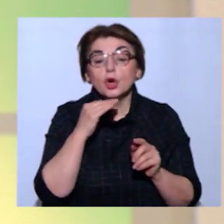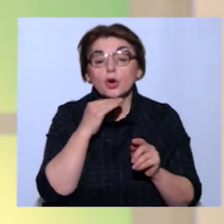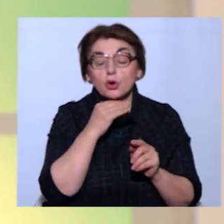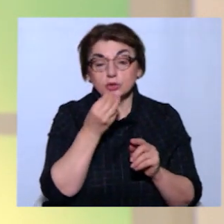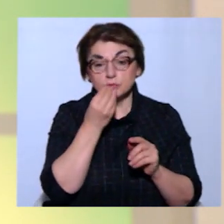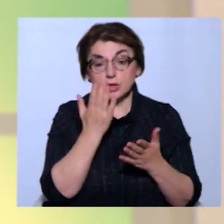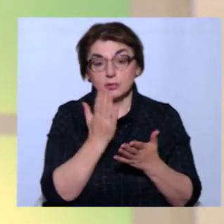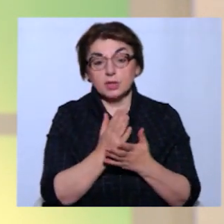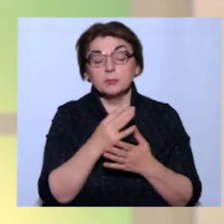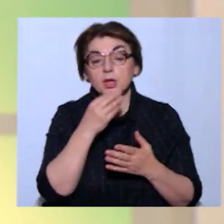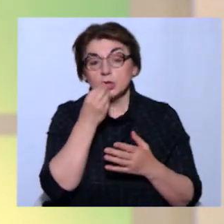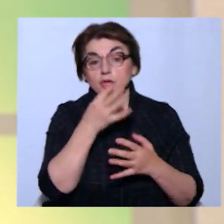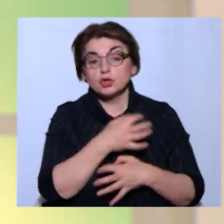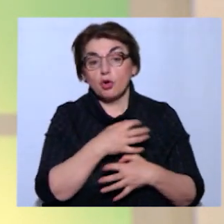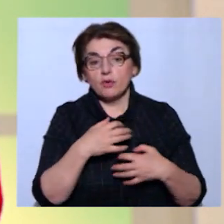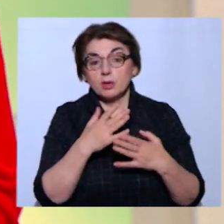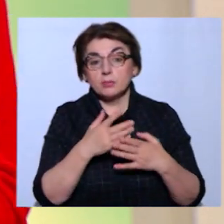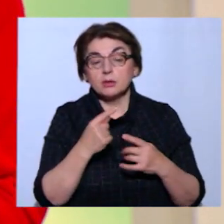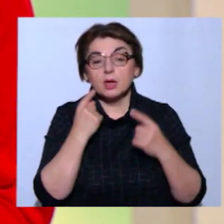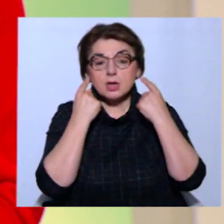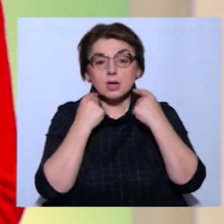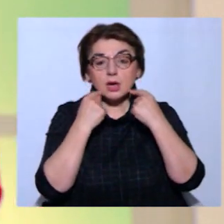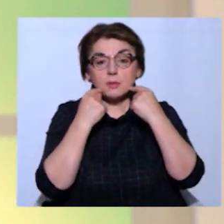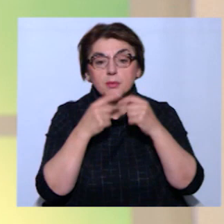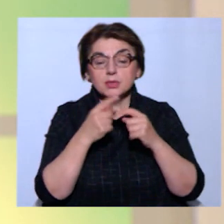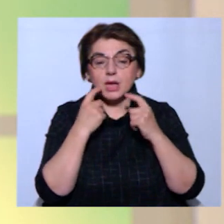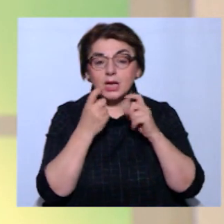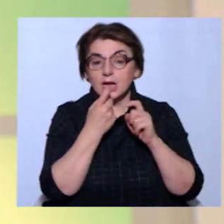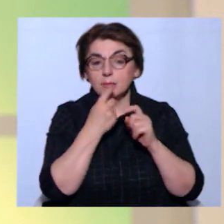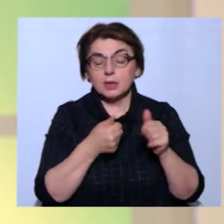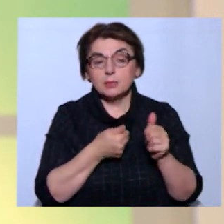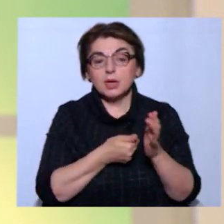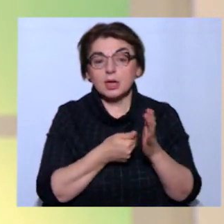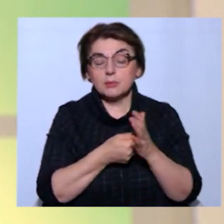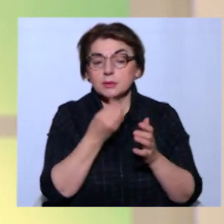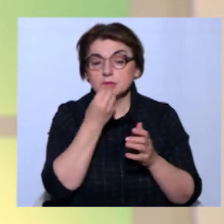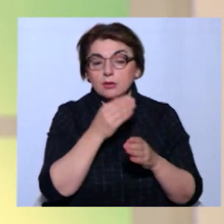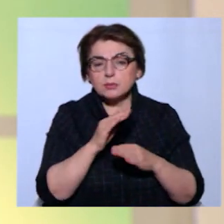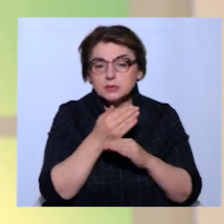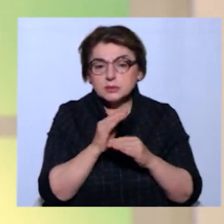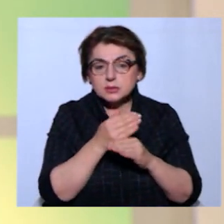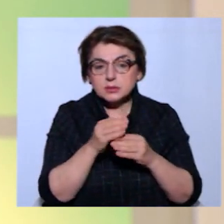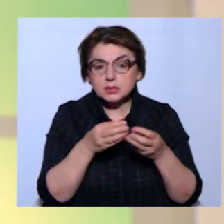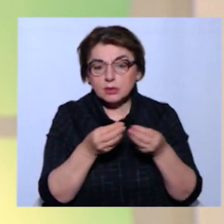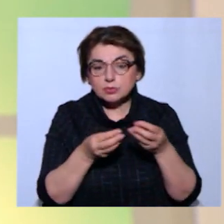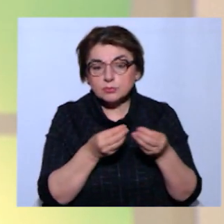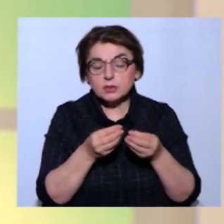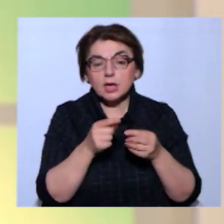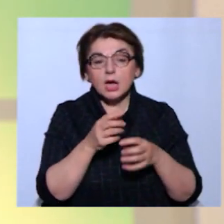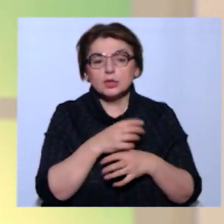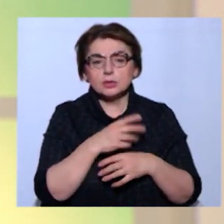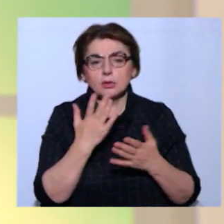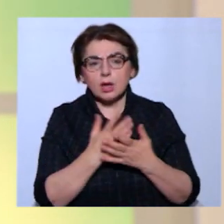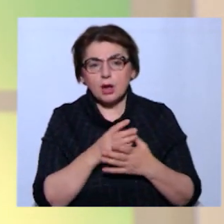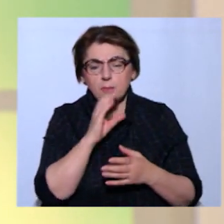მჭამელი ცხოველები არიან. მათ ყბები და კბილები ეხმარებათ საკვების დაქუცმაცებაში. ასეთი ცხოველებია